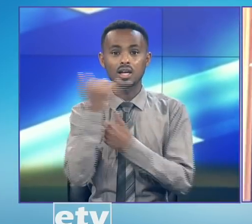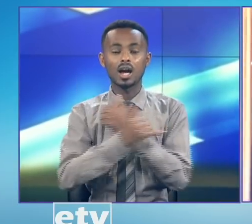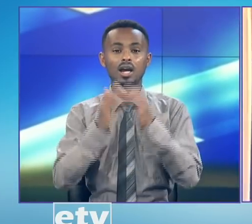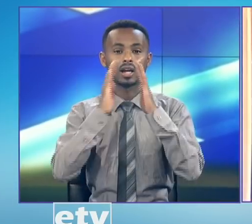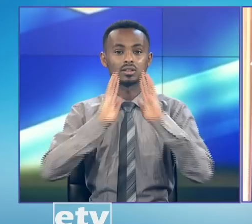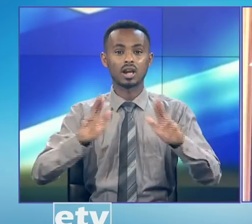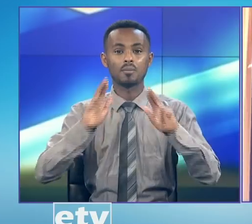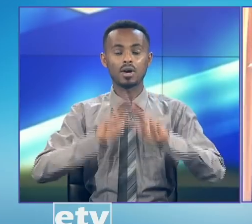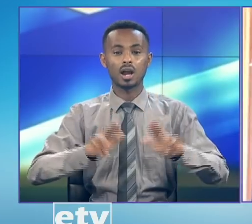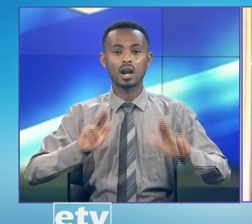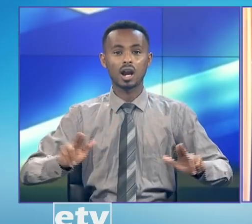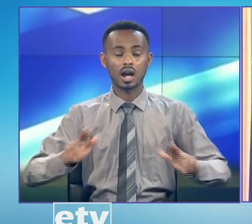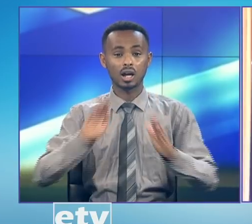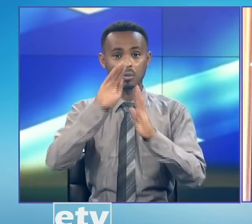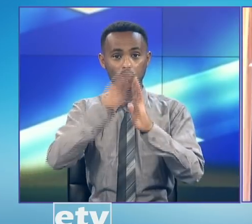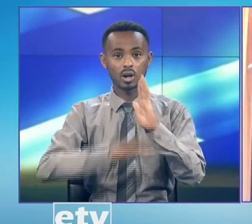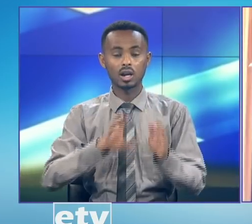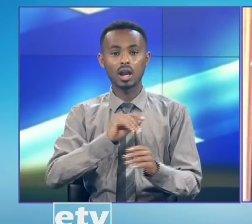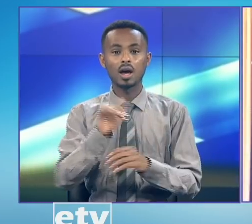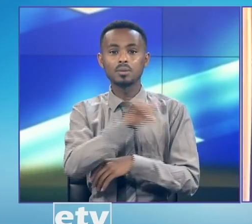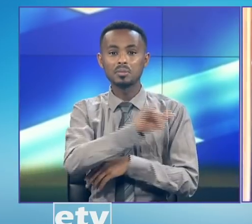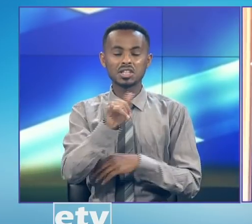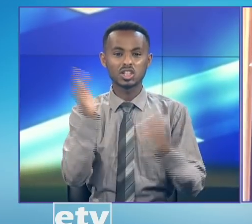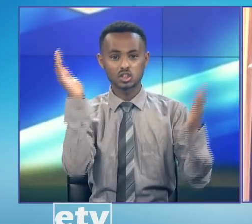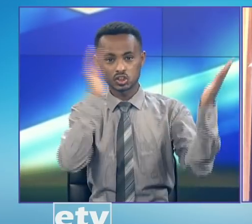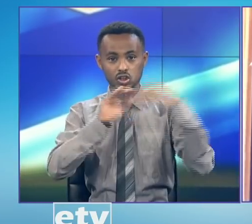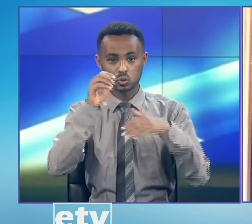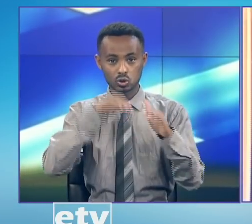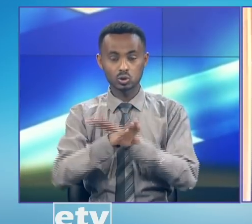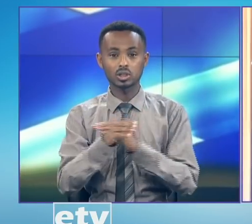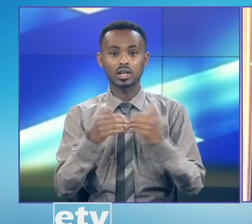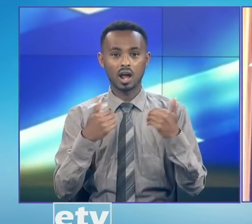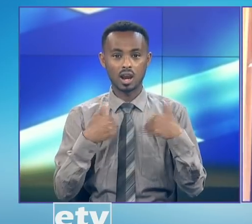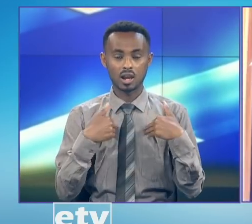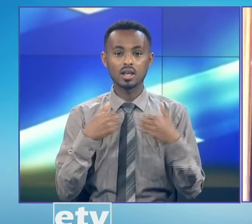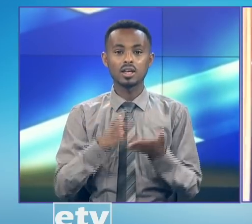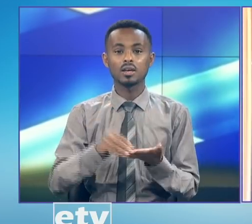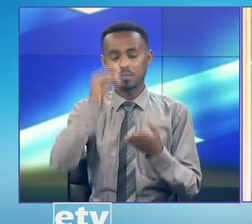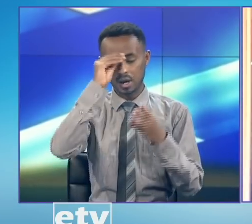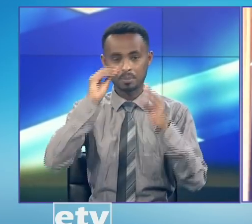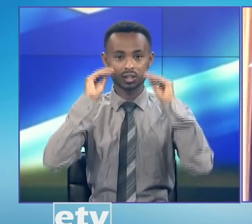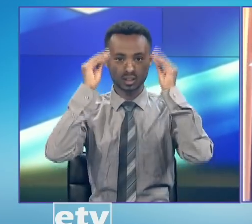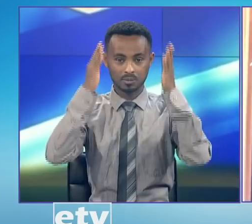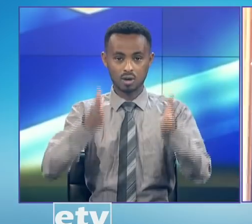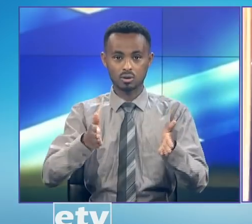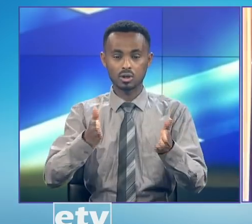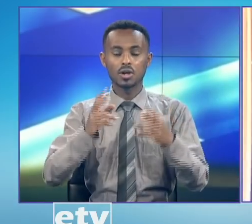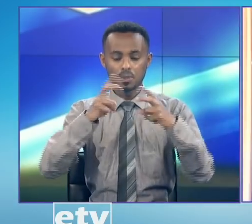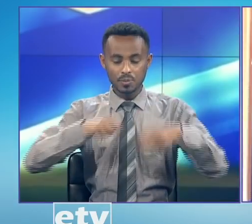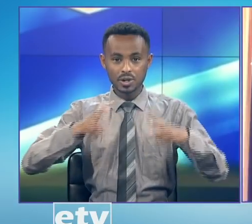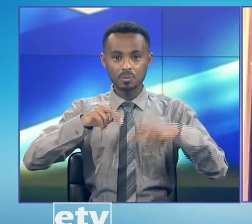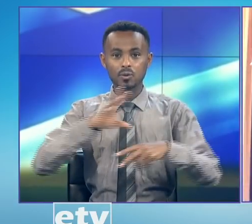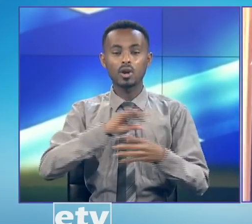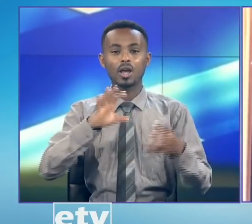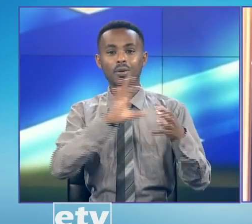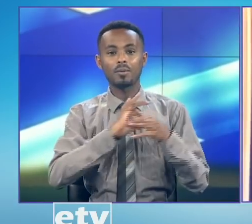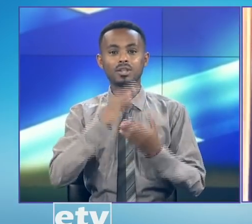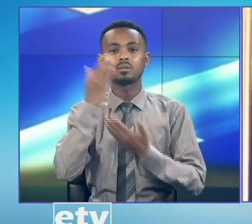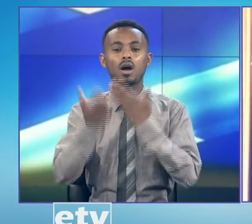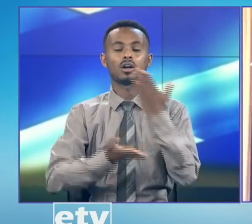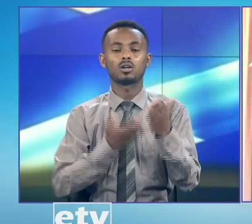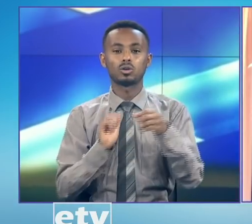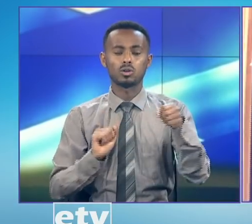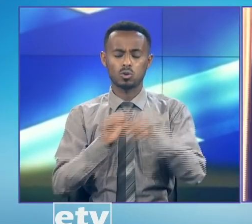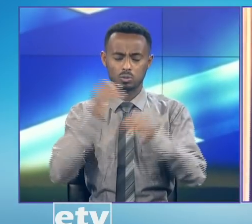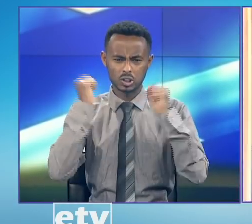ሰላም መረጋጋት መጓደል እና መሰል ችግሮች ውስጥ ያለን የመማር ማስተማሩን ምርምሩን እና የማህበረሰብ አገልግሎት